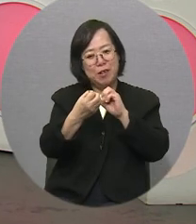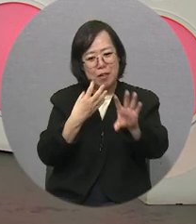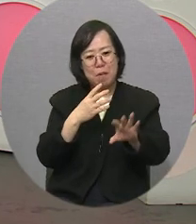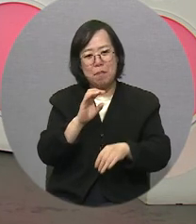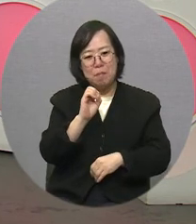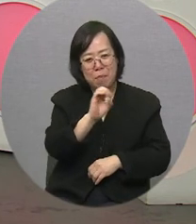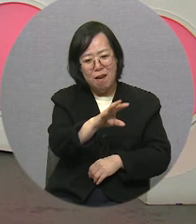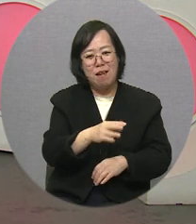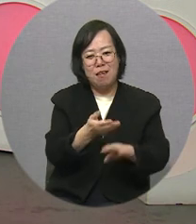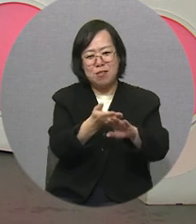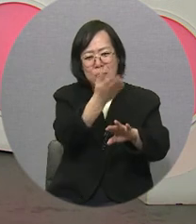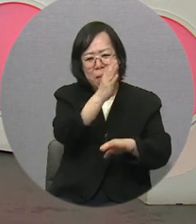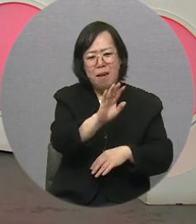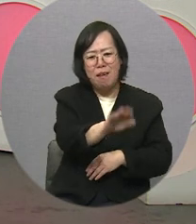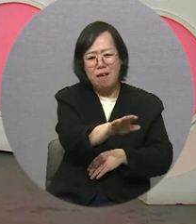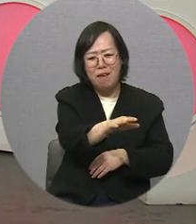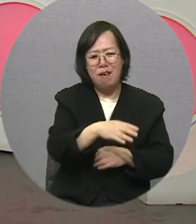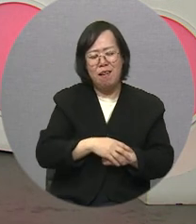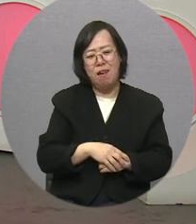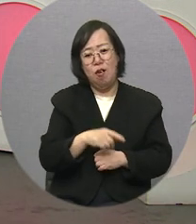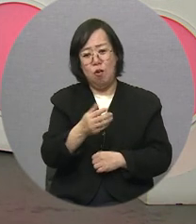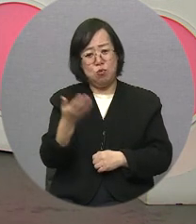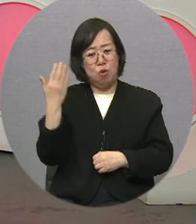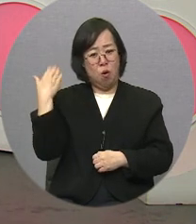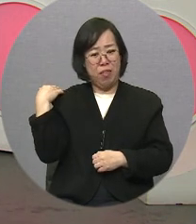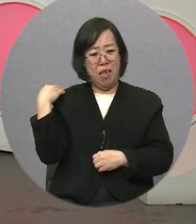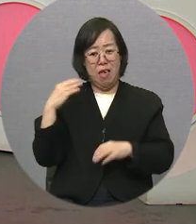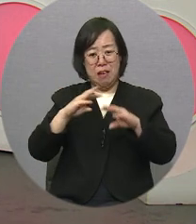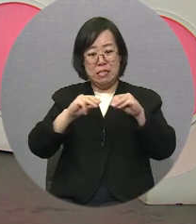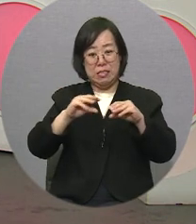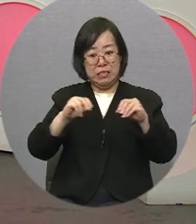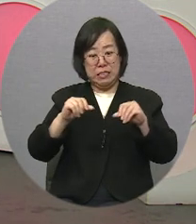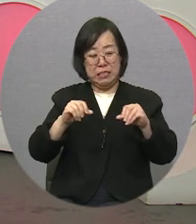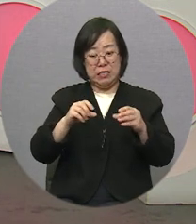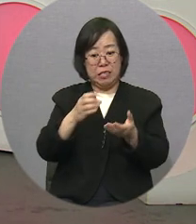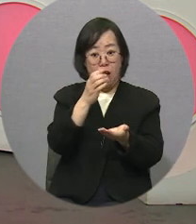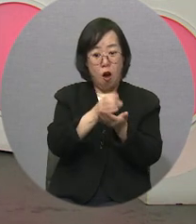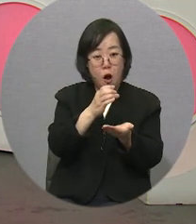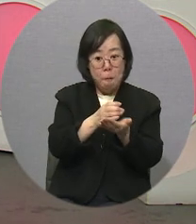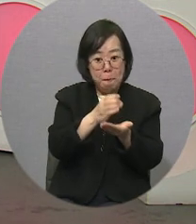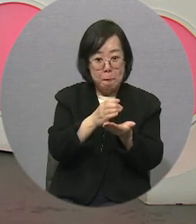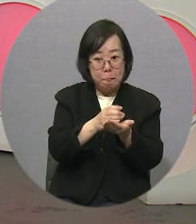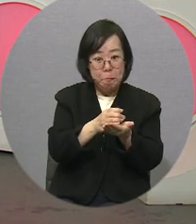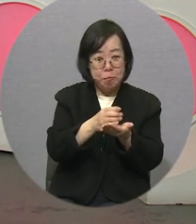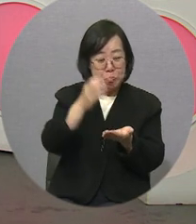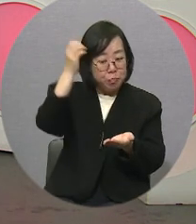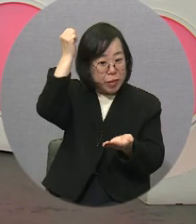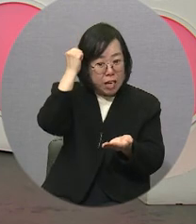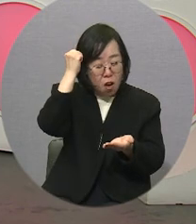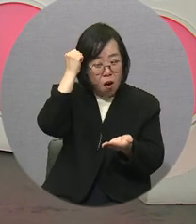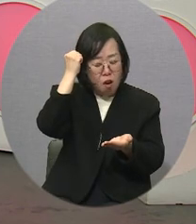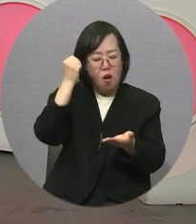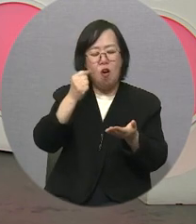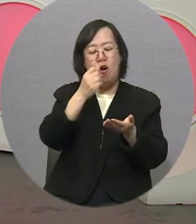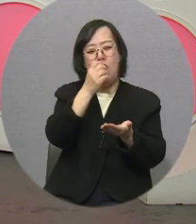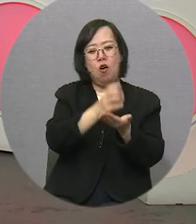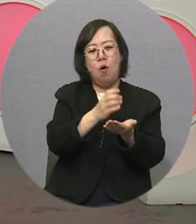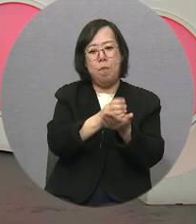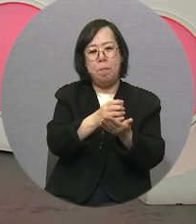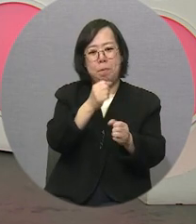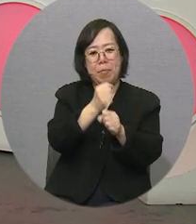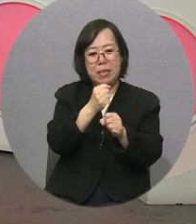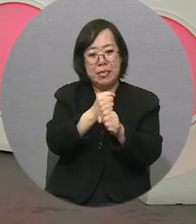선배 지난번에 공방에서 제가 컵을 만들 때 선배가 저한테 해준 얘기